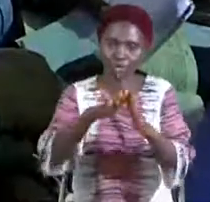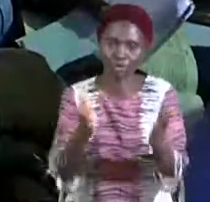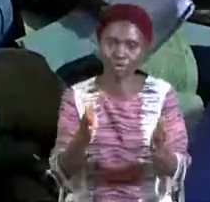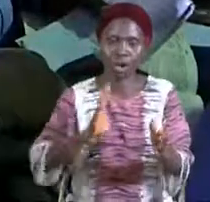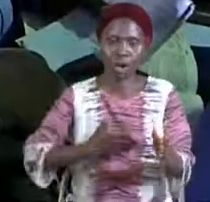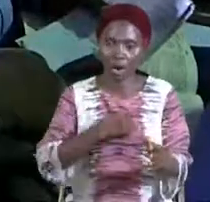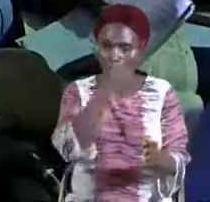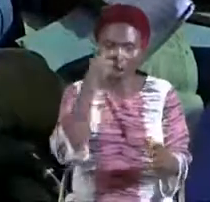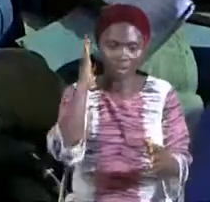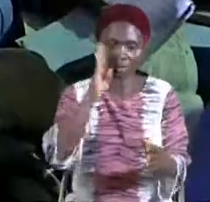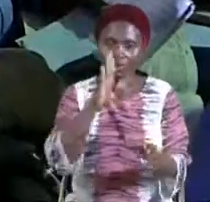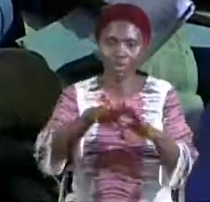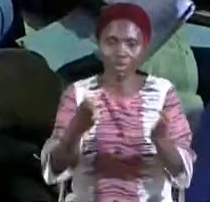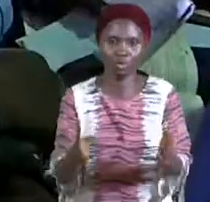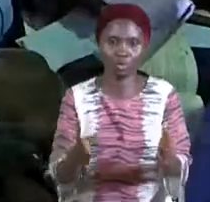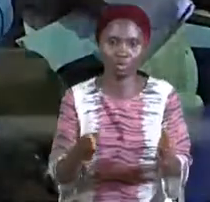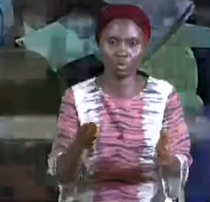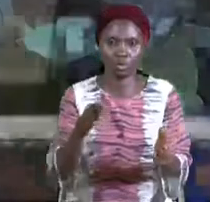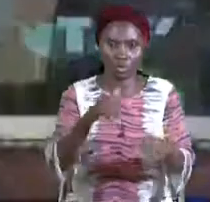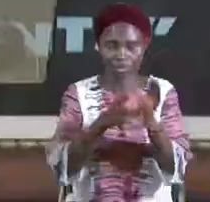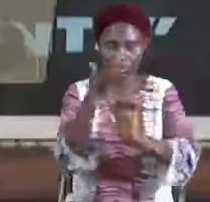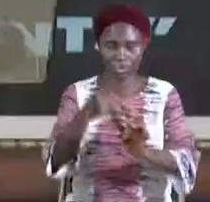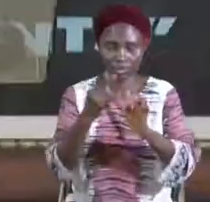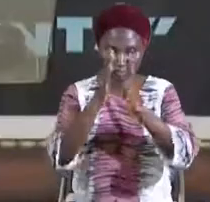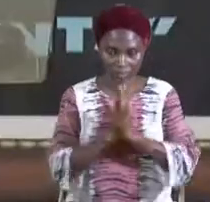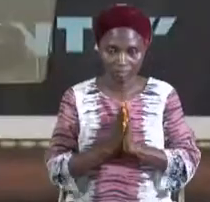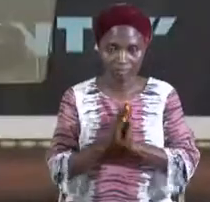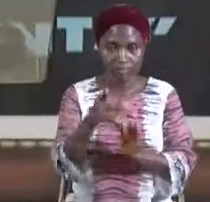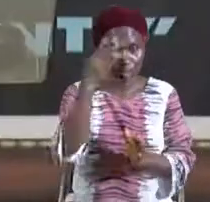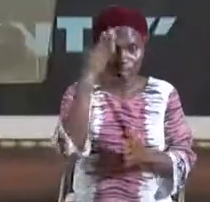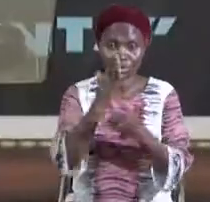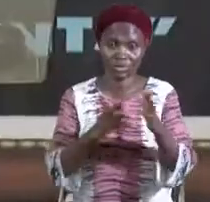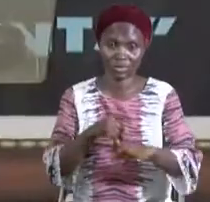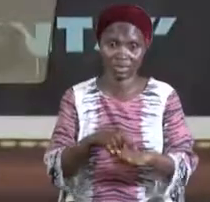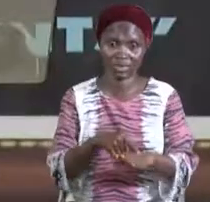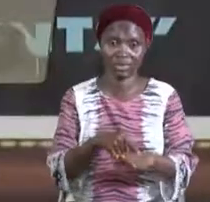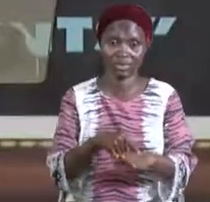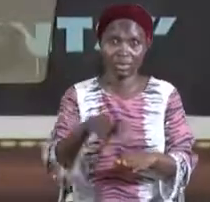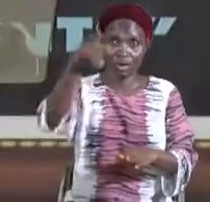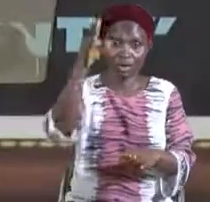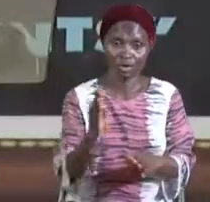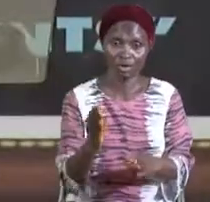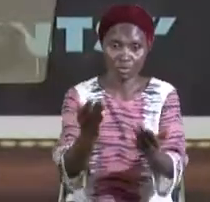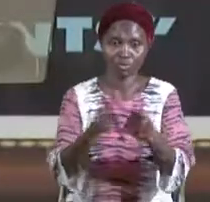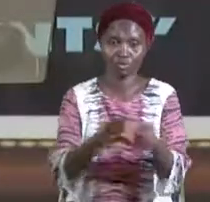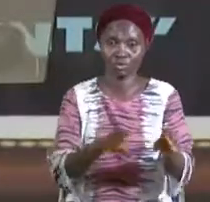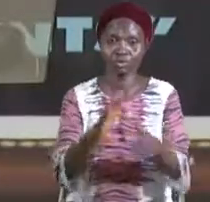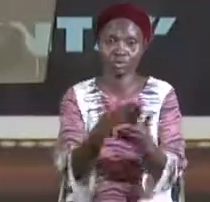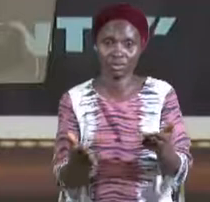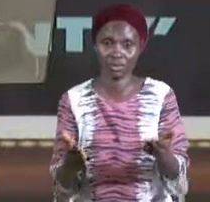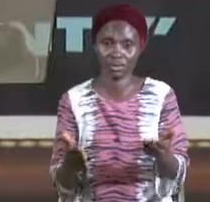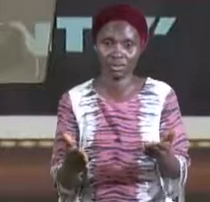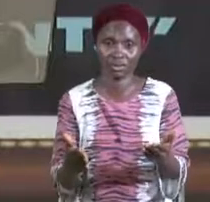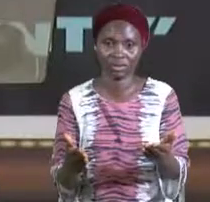ouverts. Et vous savez, parfois, Dieu veut faire quelque chose. Mais si l'Église ne voit pas, nous ne comprenons